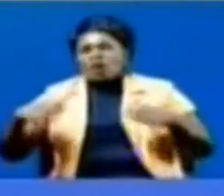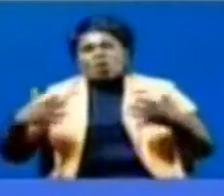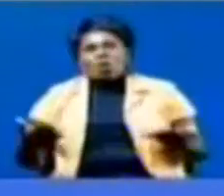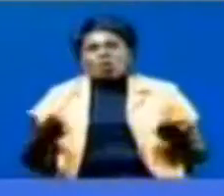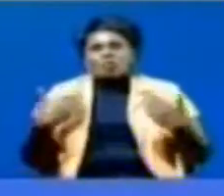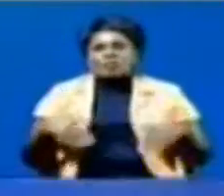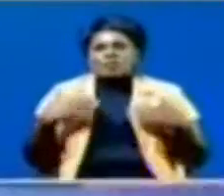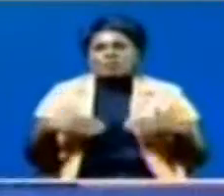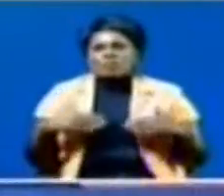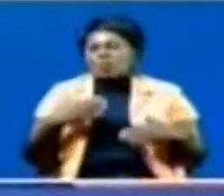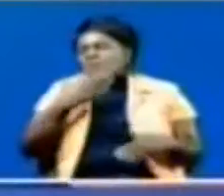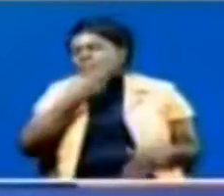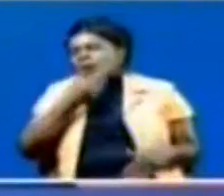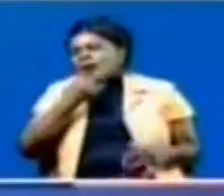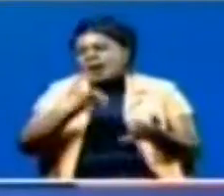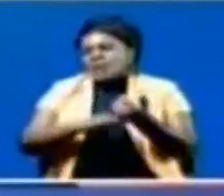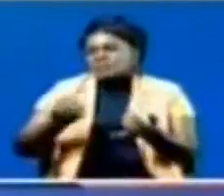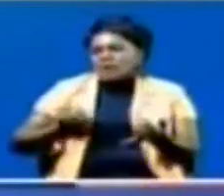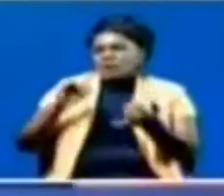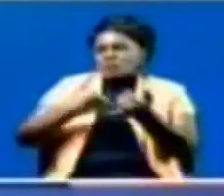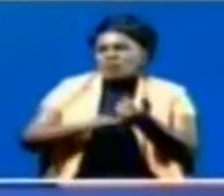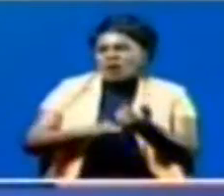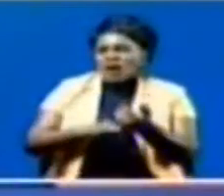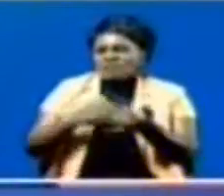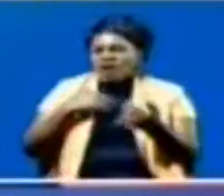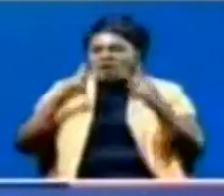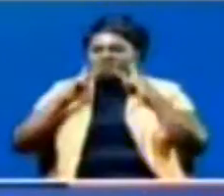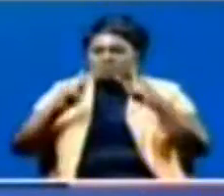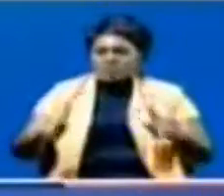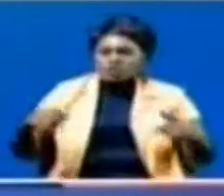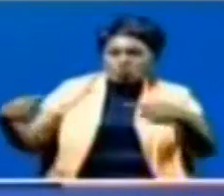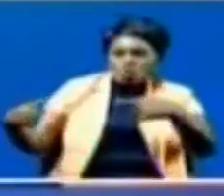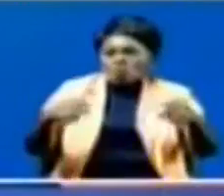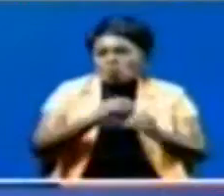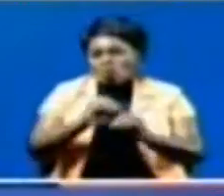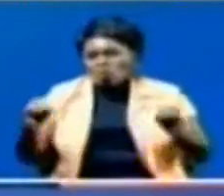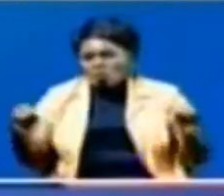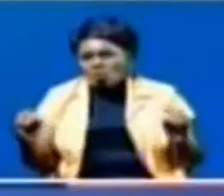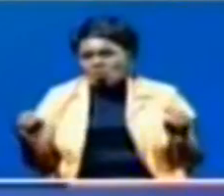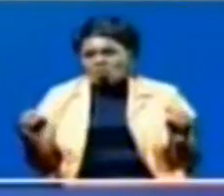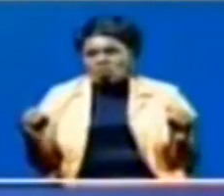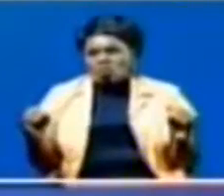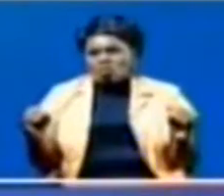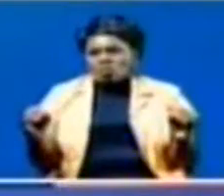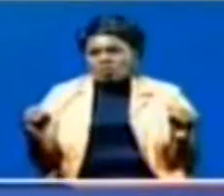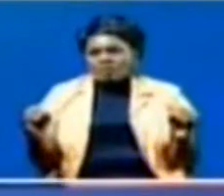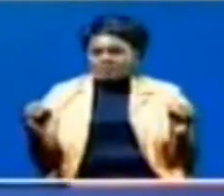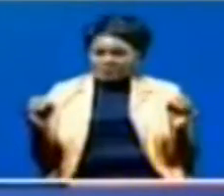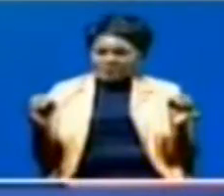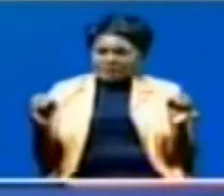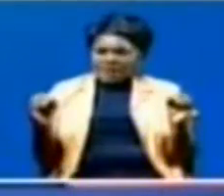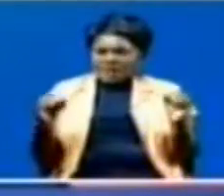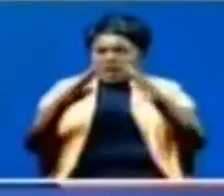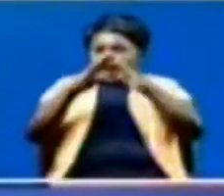wakiwa mume na mke pale nyumbani hakuna purukushani, ni amani tu, hawapigani, hawazozani. Kwa hivyo tunaweza kusema kwamba